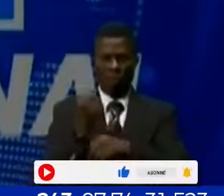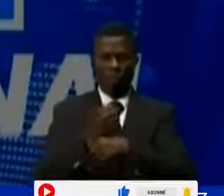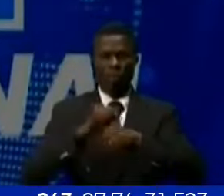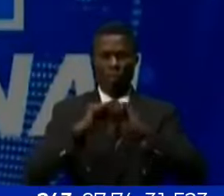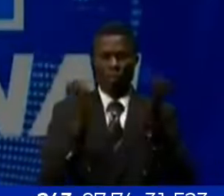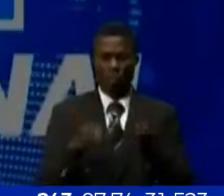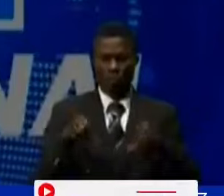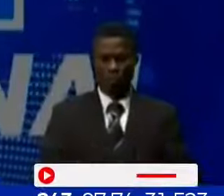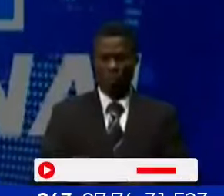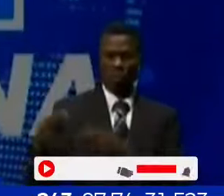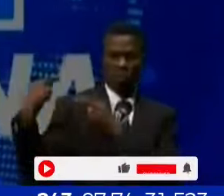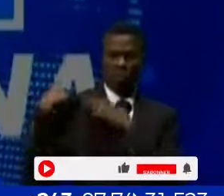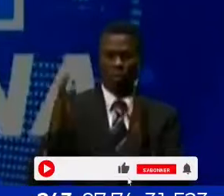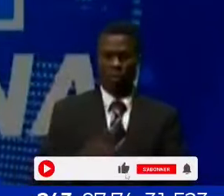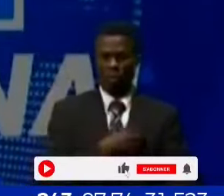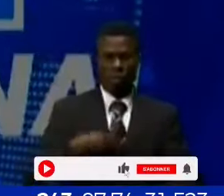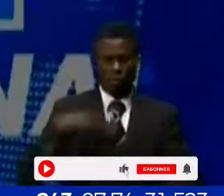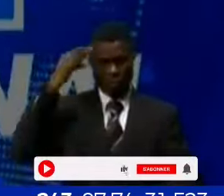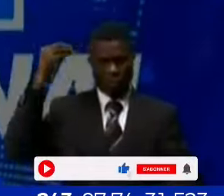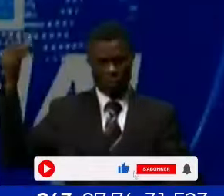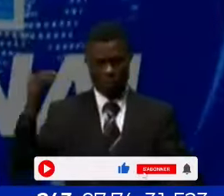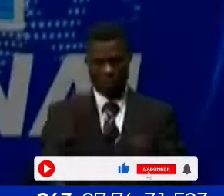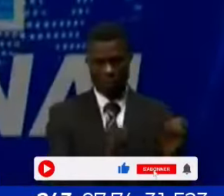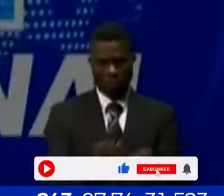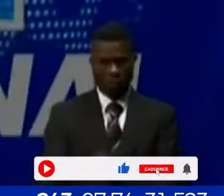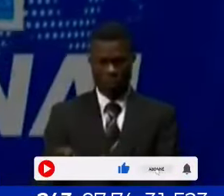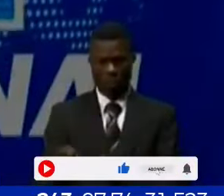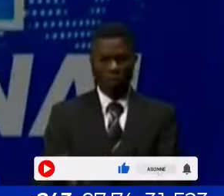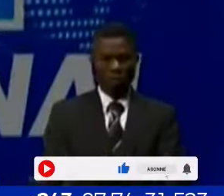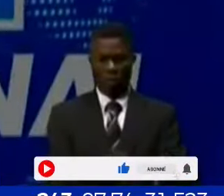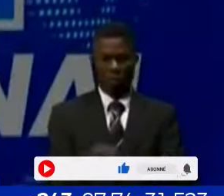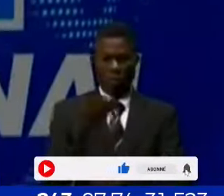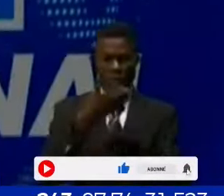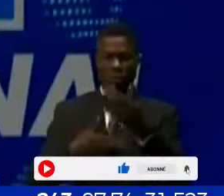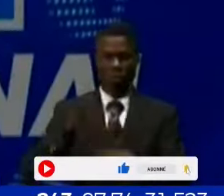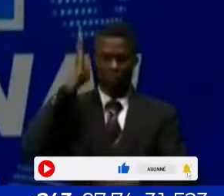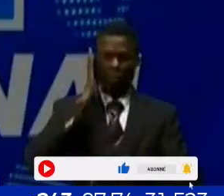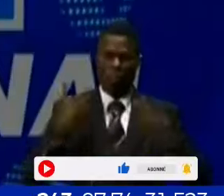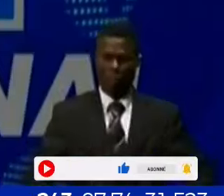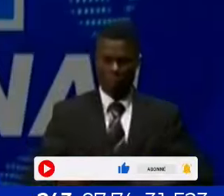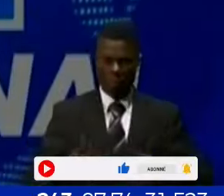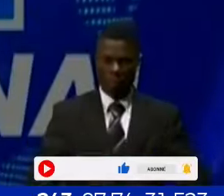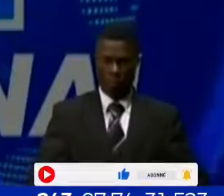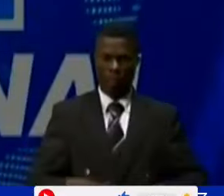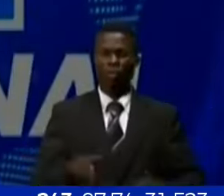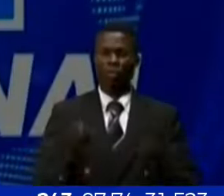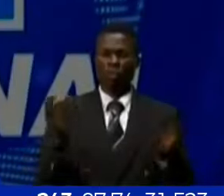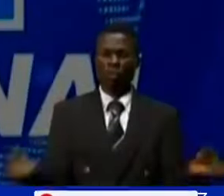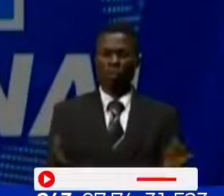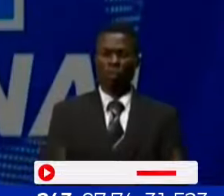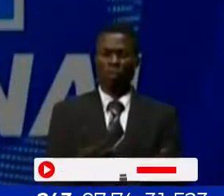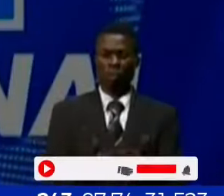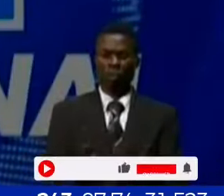Congo, dirigée par Espérance Belaou, a organisé une cérémonie d'échange de vœux. Ce fut un véritable moment du donner